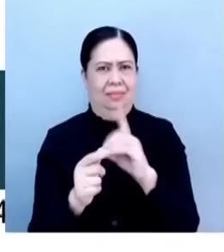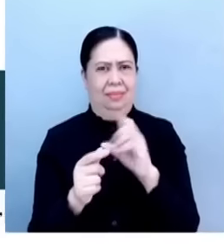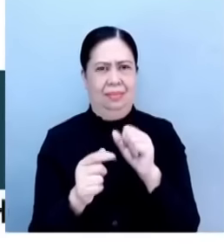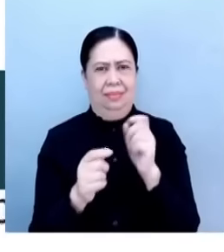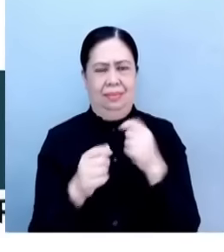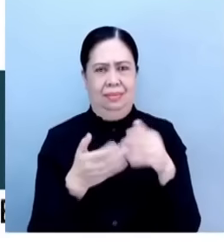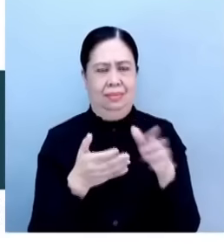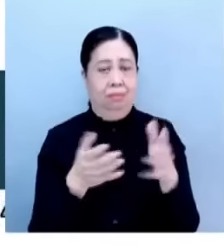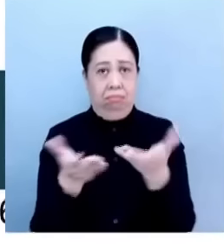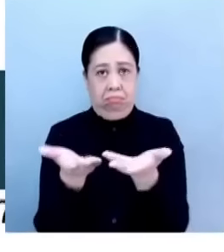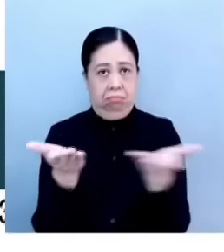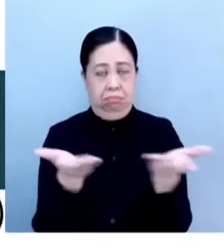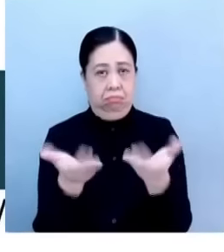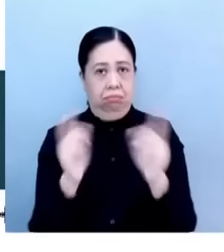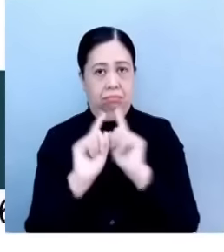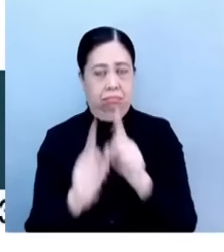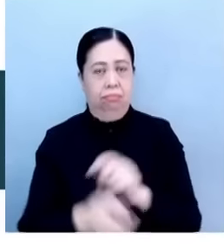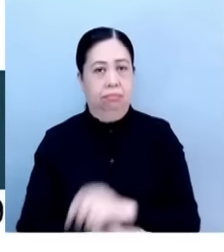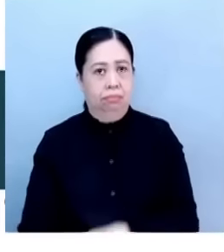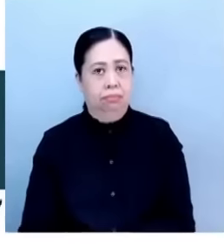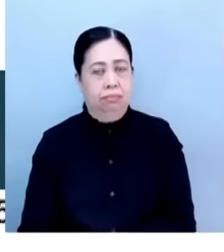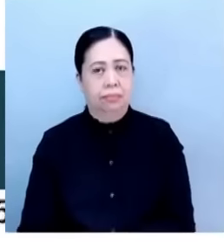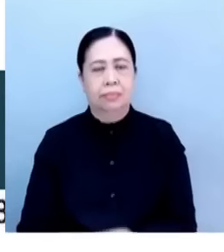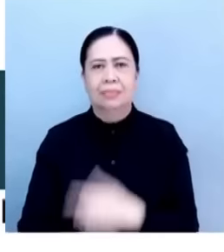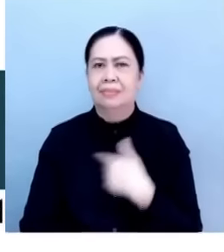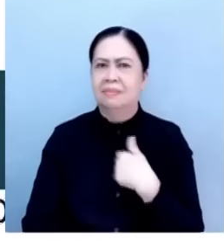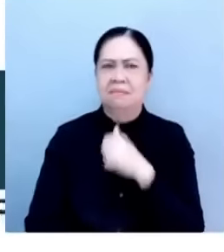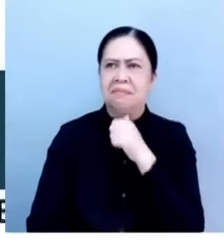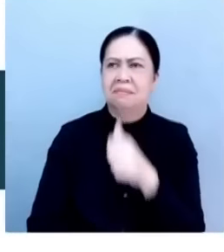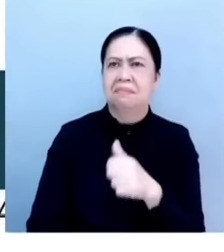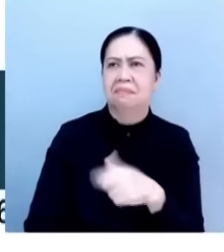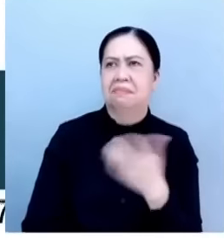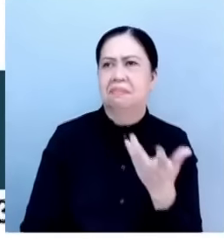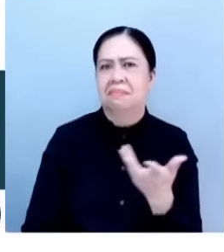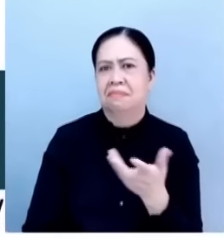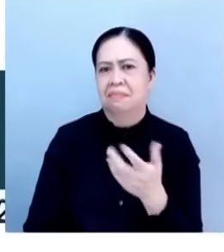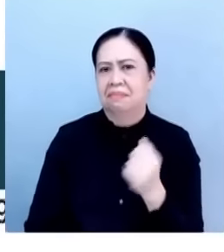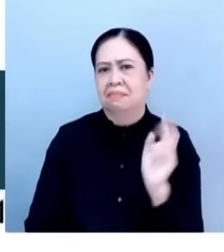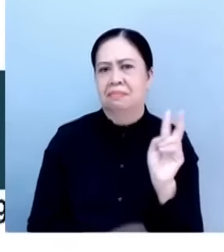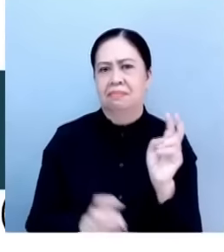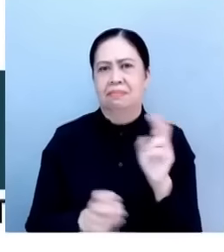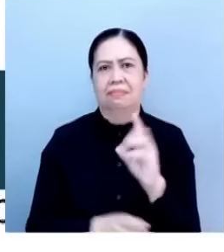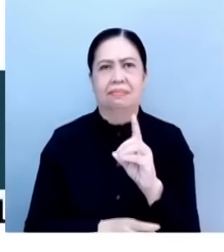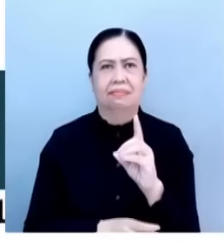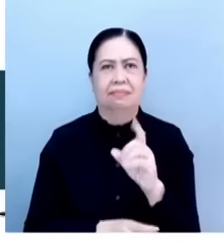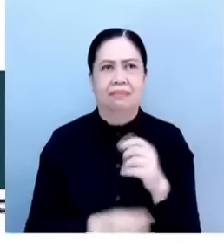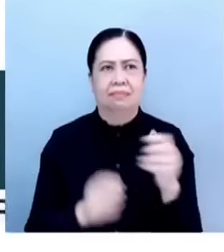answer. Yeah, I don't think that is to some extent divisive.